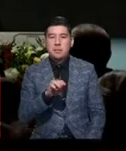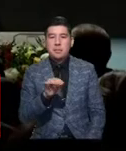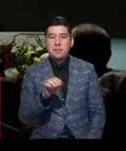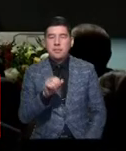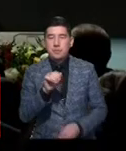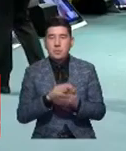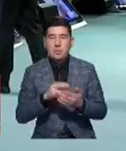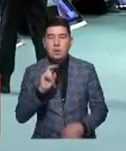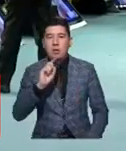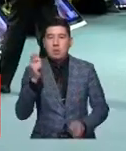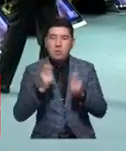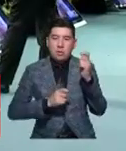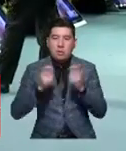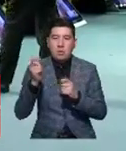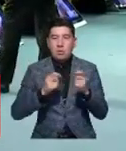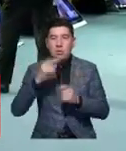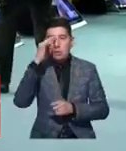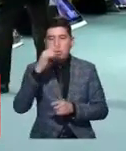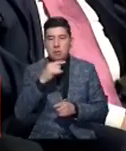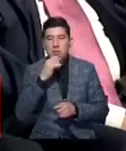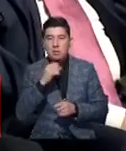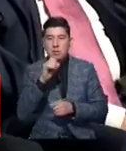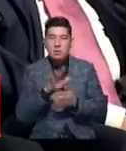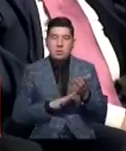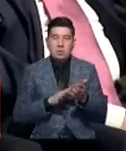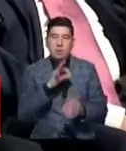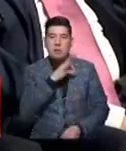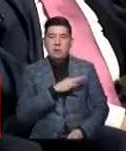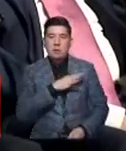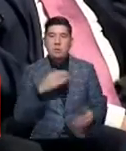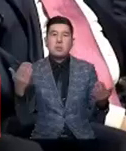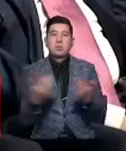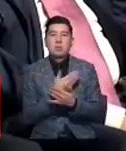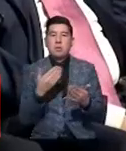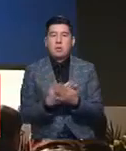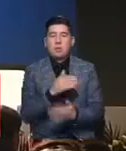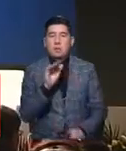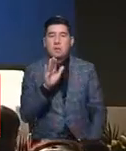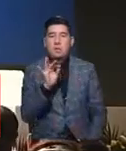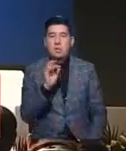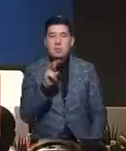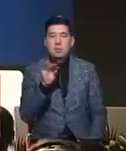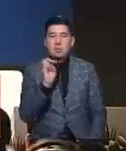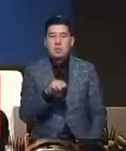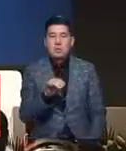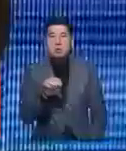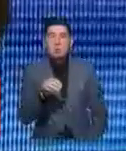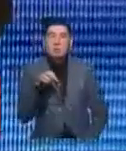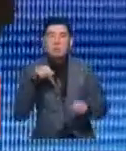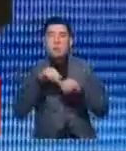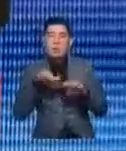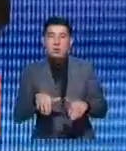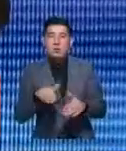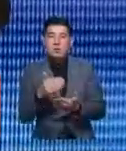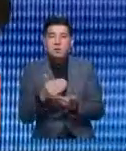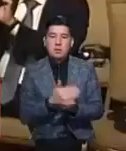Конгрессе финансистов Казахстана провели первую транзакцию с использованием новой формы валюты. Я решил приобрести кофе. Пошло.